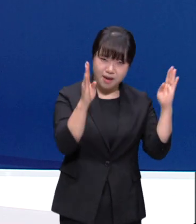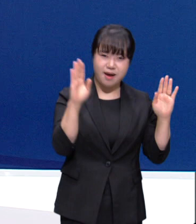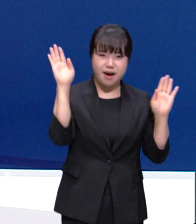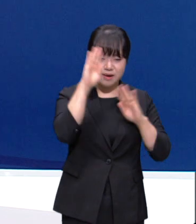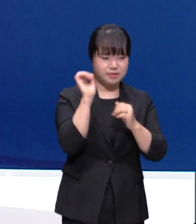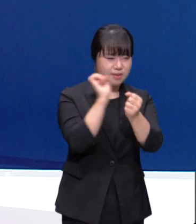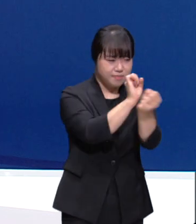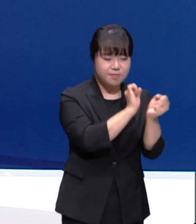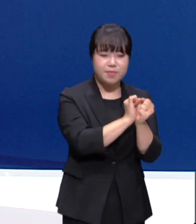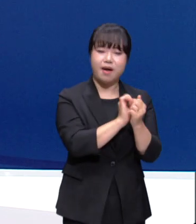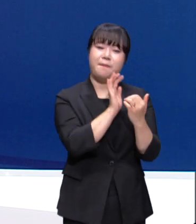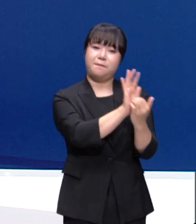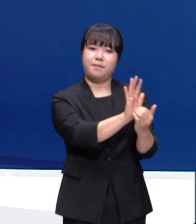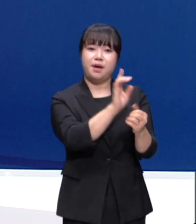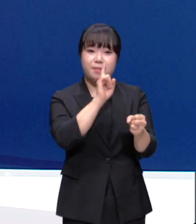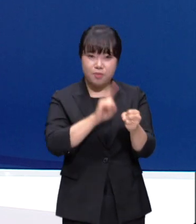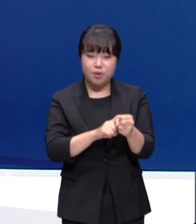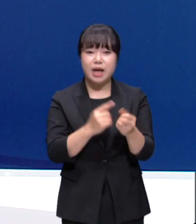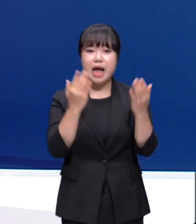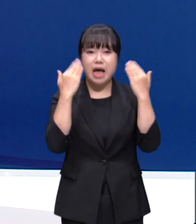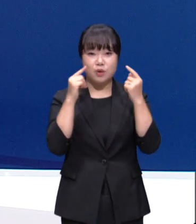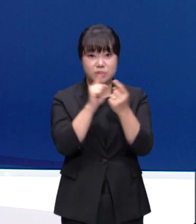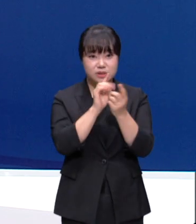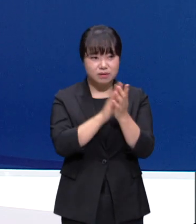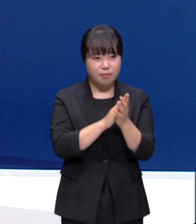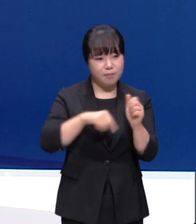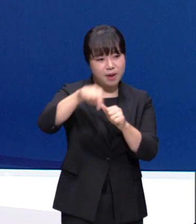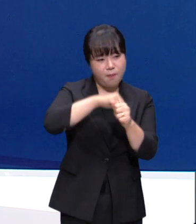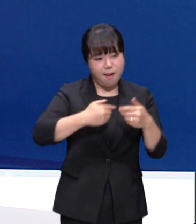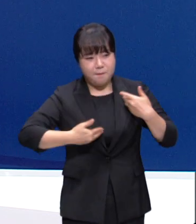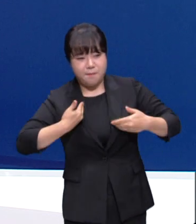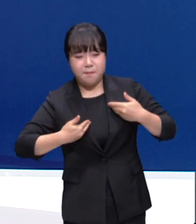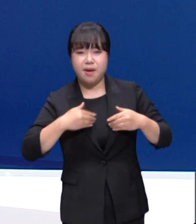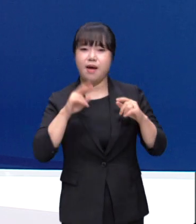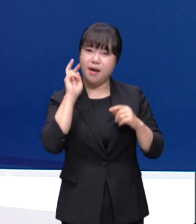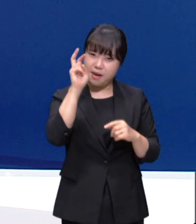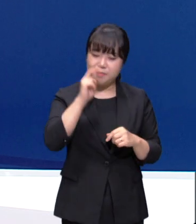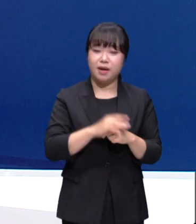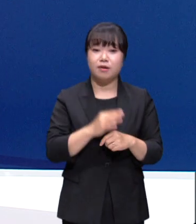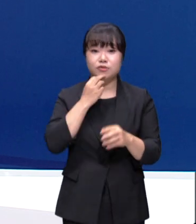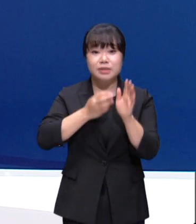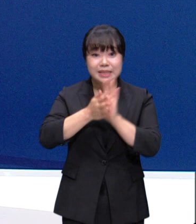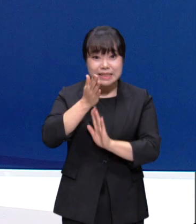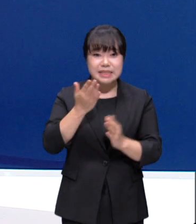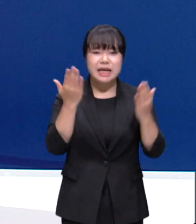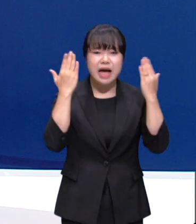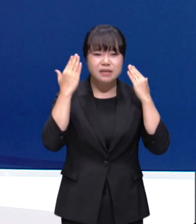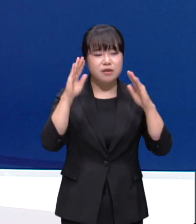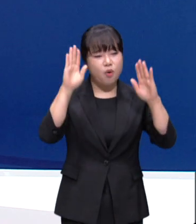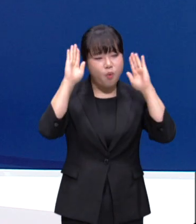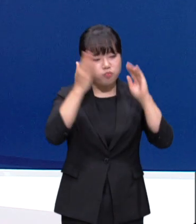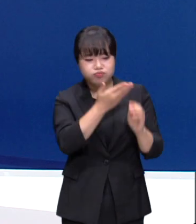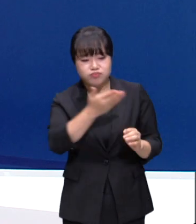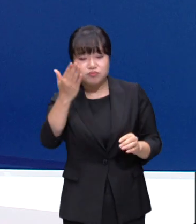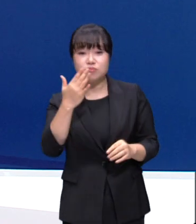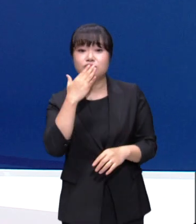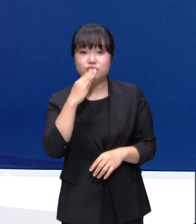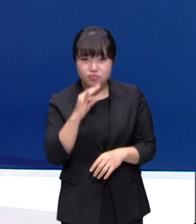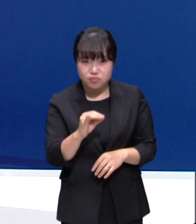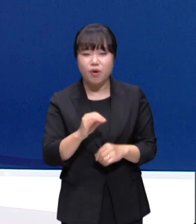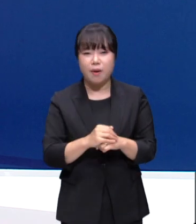감염 확산을 차단하기 위해 학교 현장마다 매우 분주할 겁니다. 서울 지역 학생들의 학습 능력 향상을